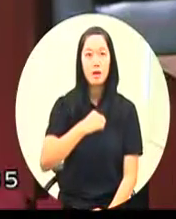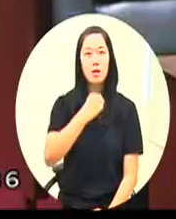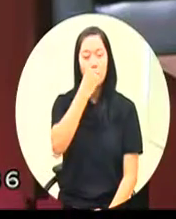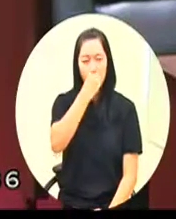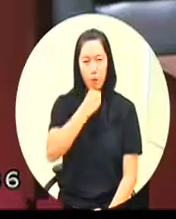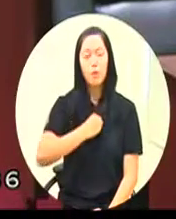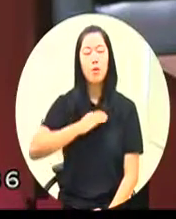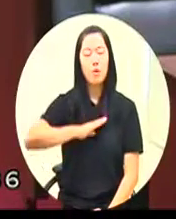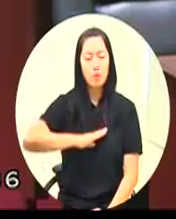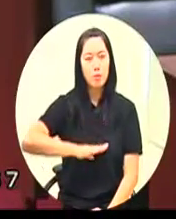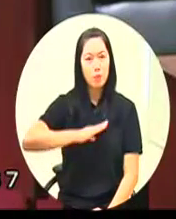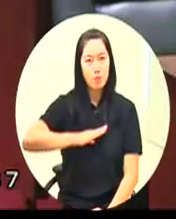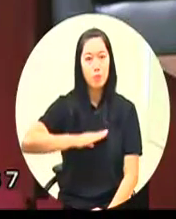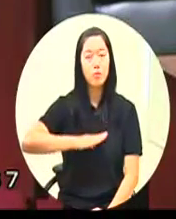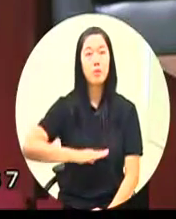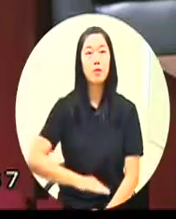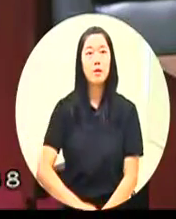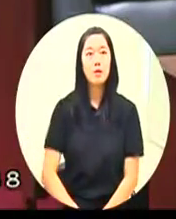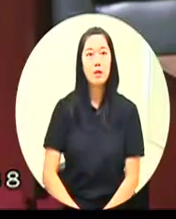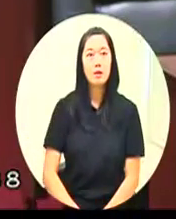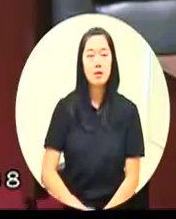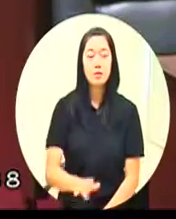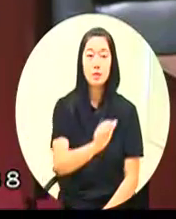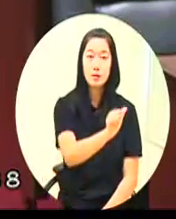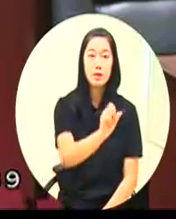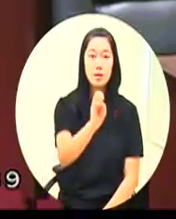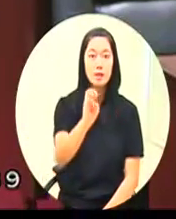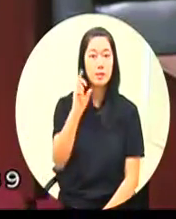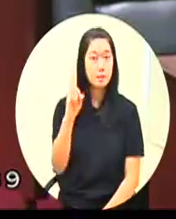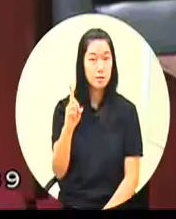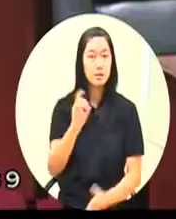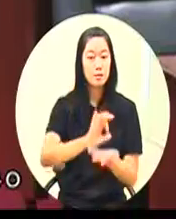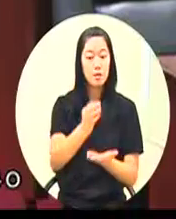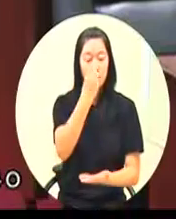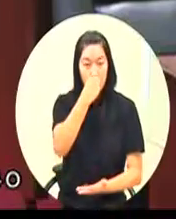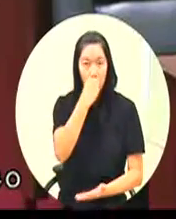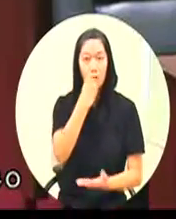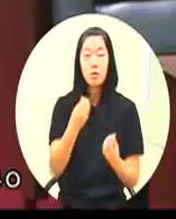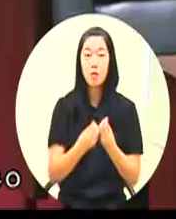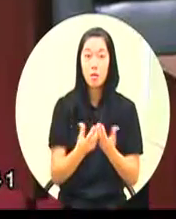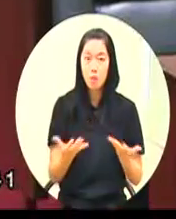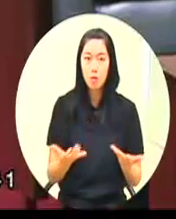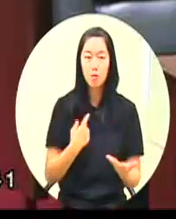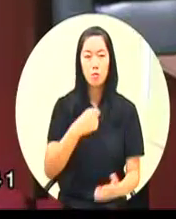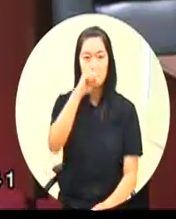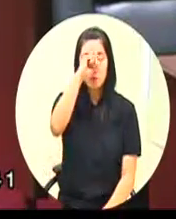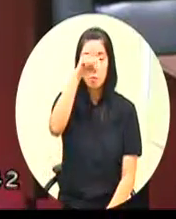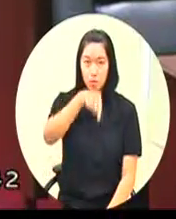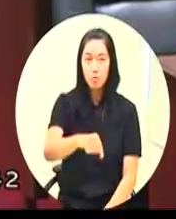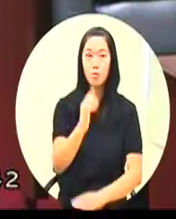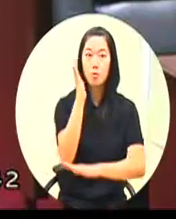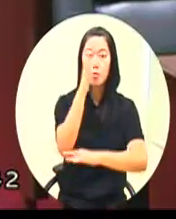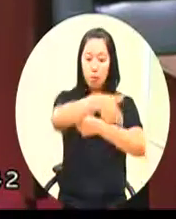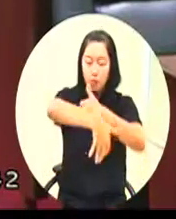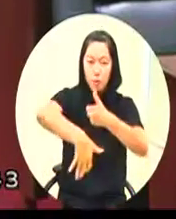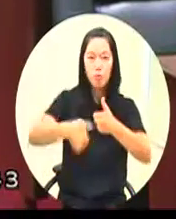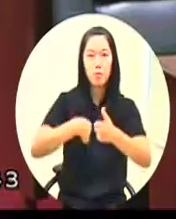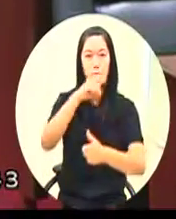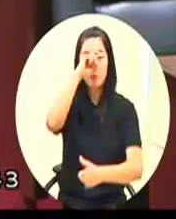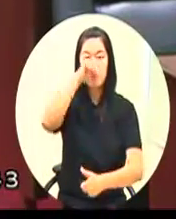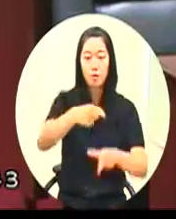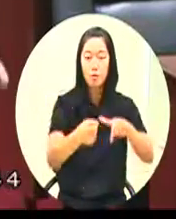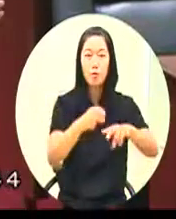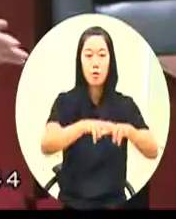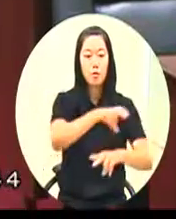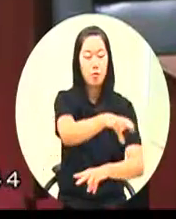得救。那我想这一些有关 AED 的使用，我也希望这个我们局本部包括这里有很多公共场